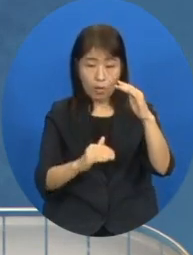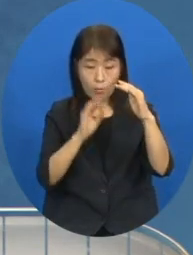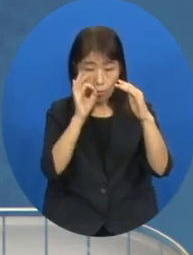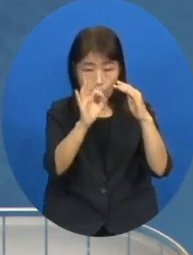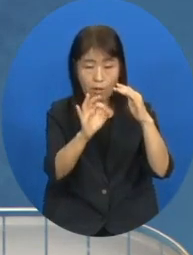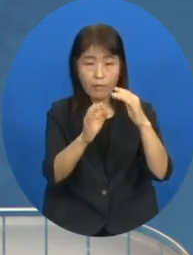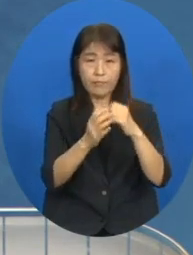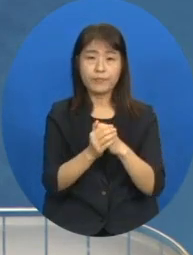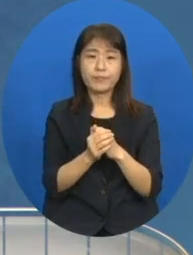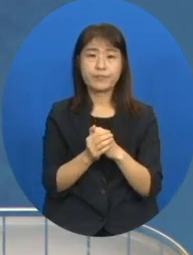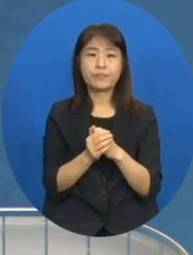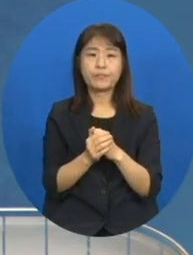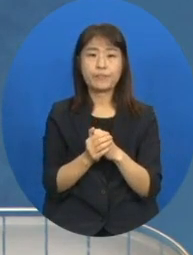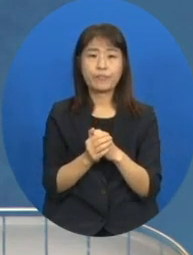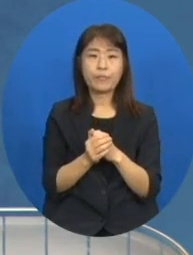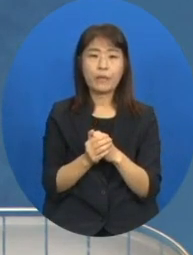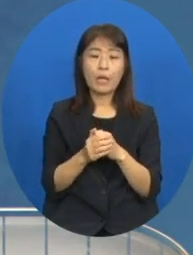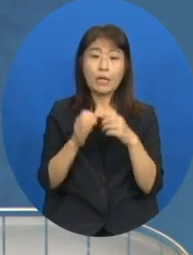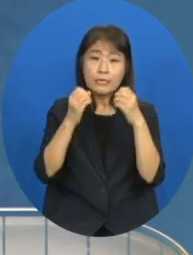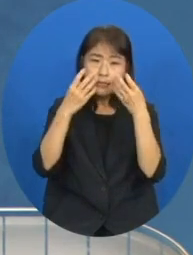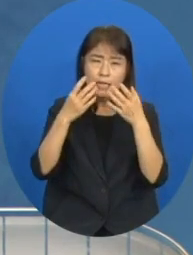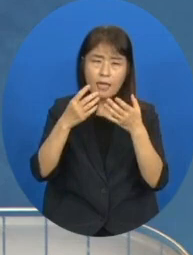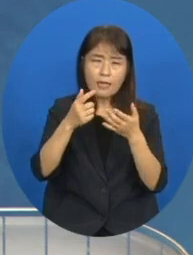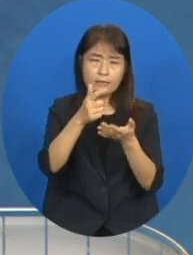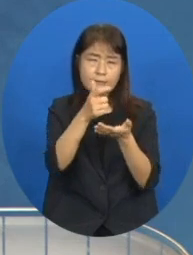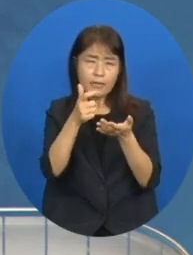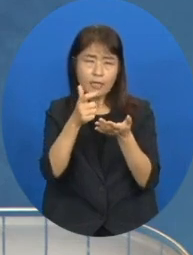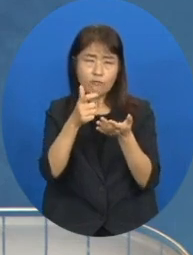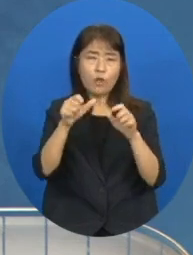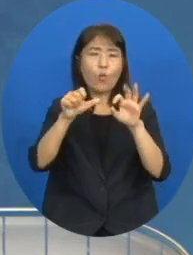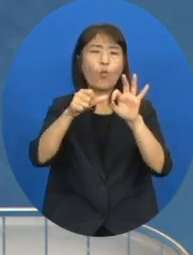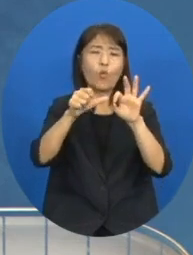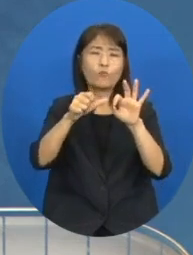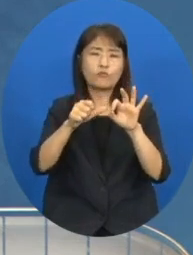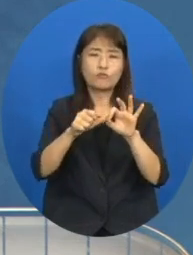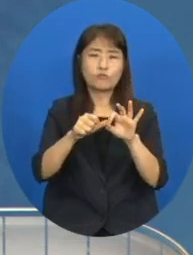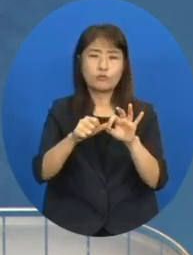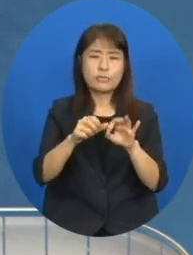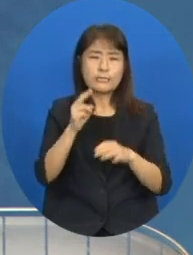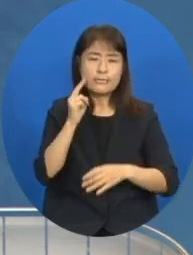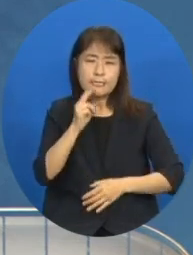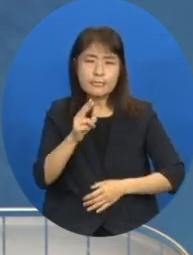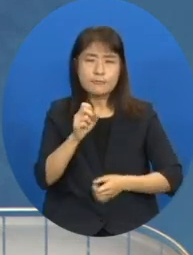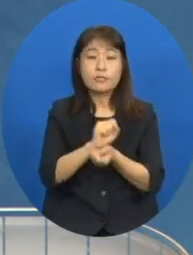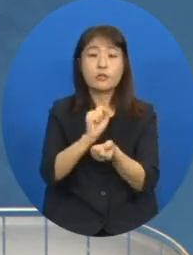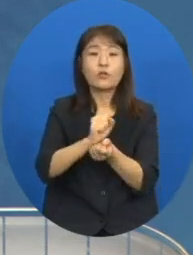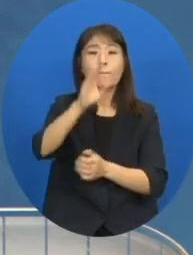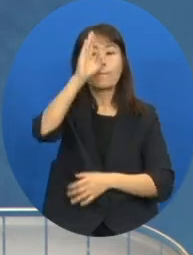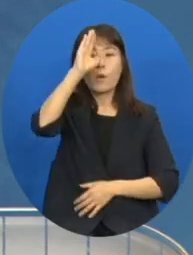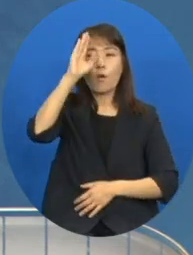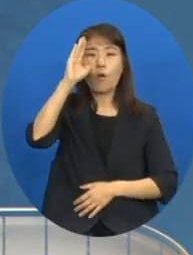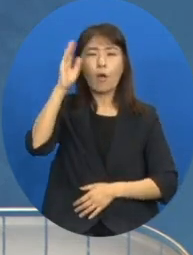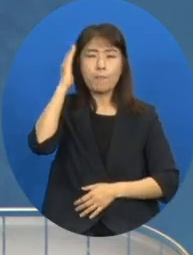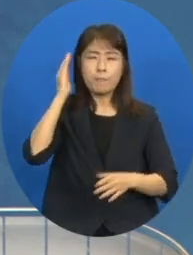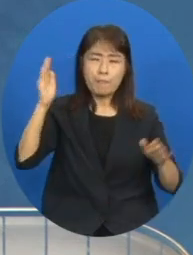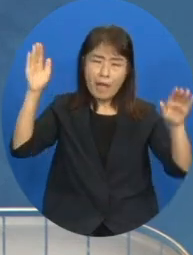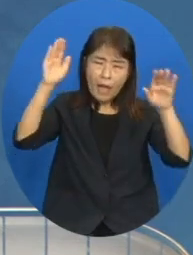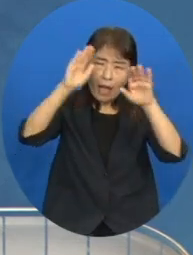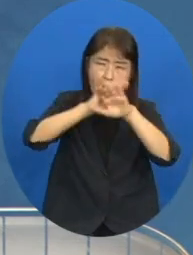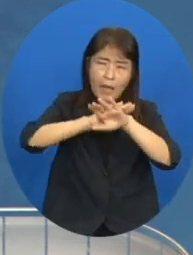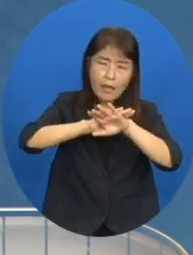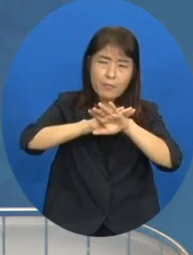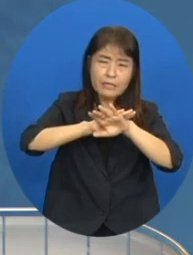표현이 나오는데 새 사냥꾼의 올무라고도 나오고 심한 전염병이라고도 나오고 밤에